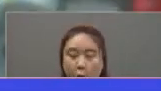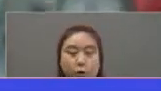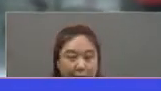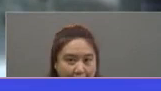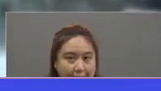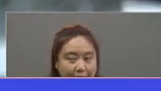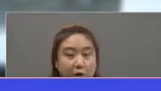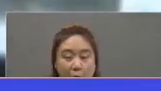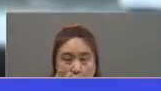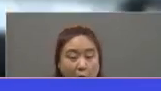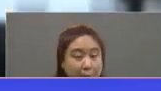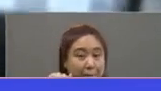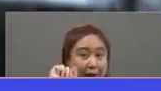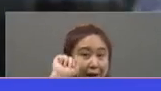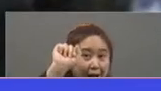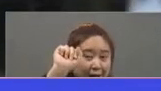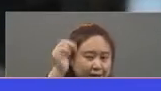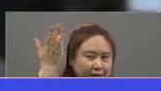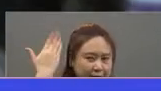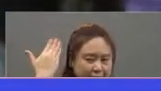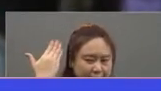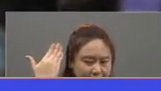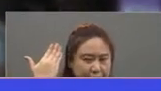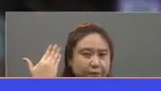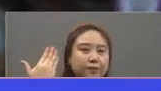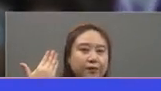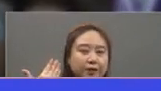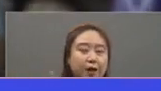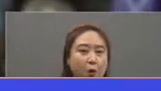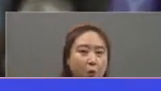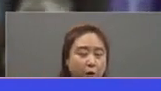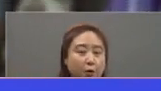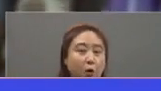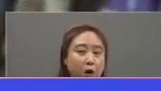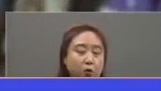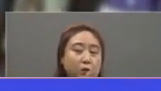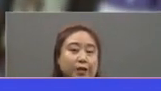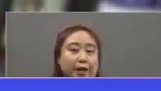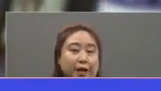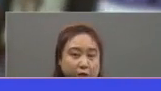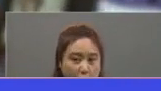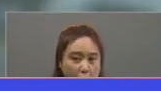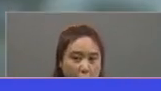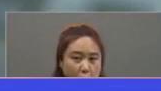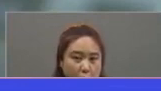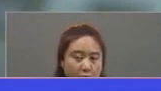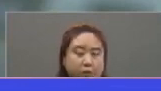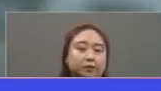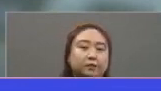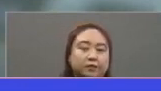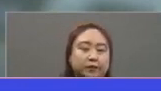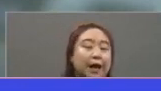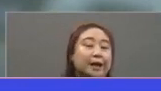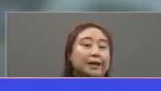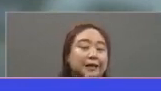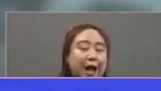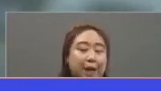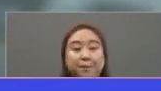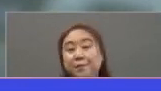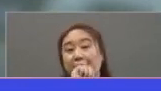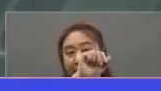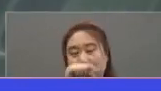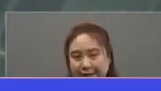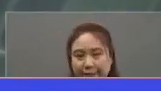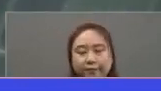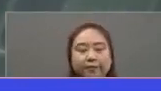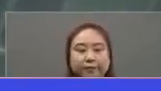โรคซึ่งเป็นหน่วยงานที่รับผิดชอบการบังคับใช้พระราชบัญญัติควบคุมเครื่องดื่มแอลกอฮอล์พุทธศักราช2551รับประเด็นข้อ